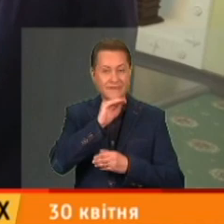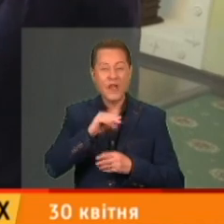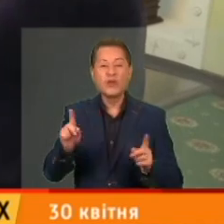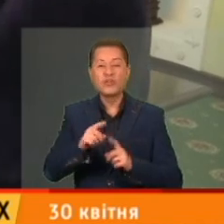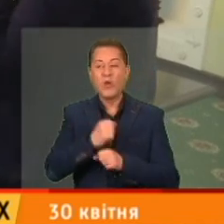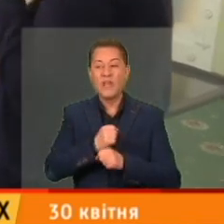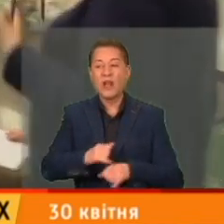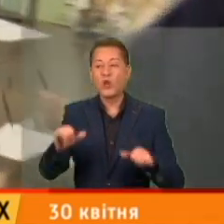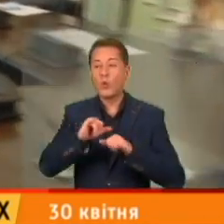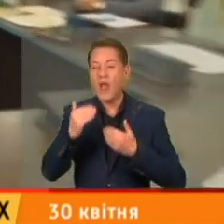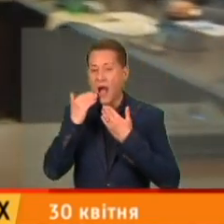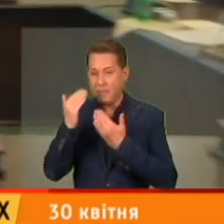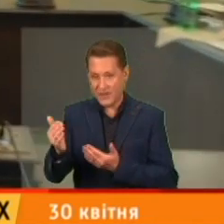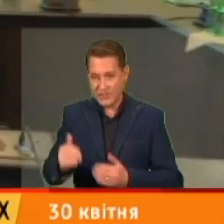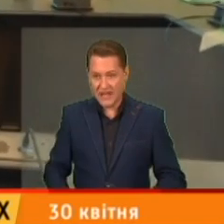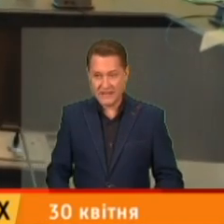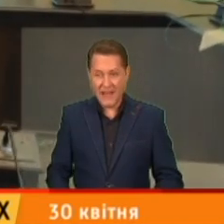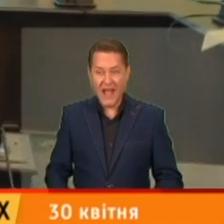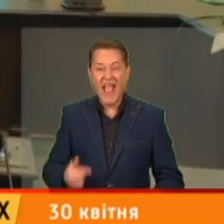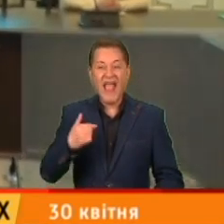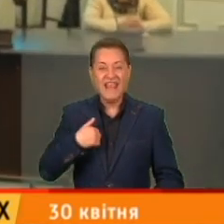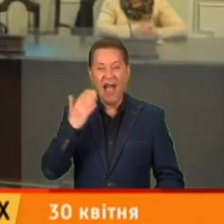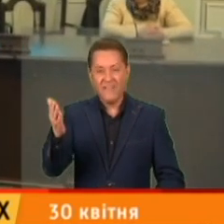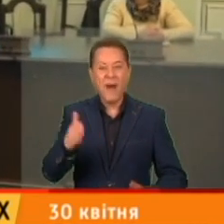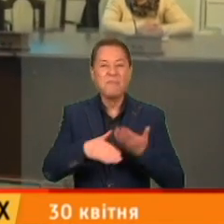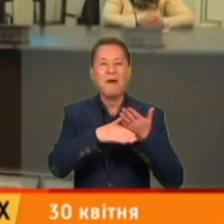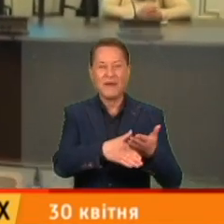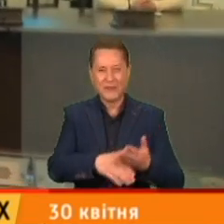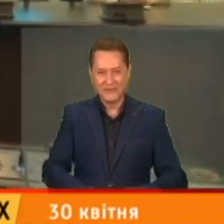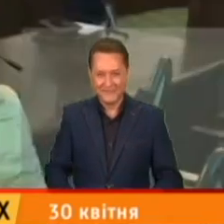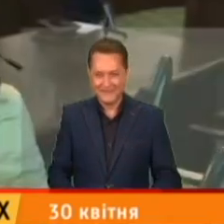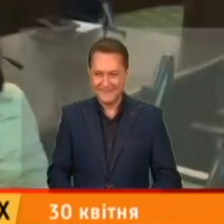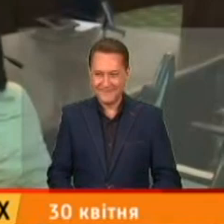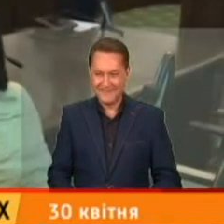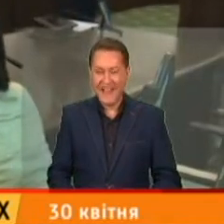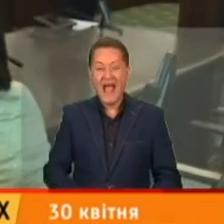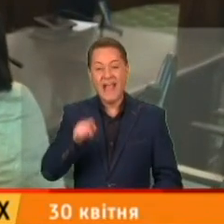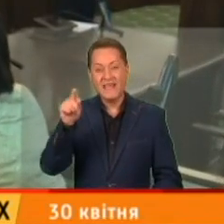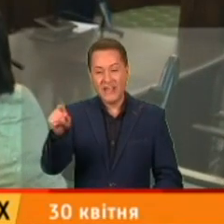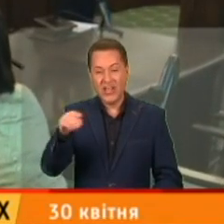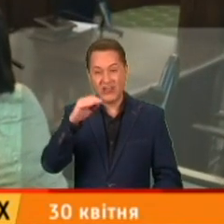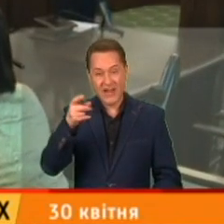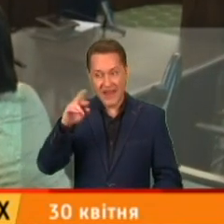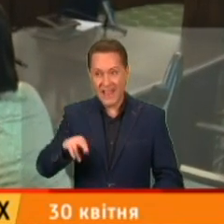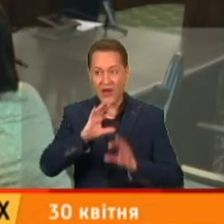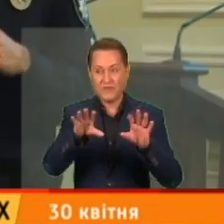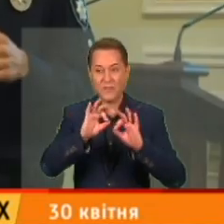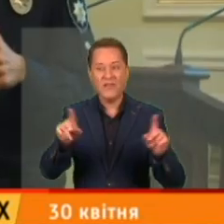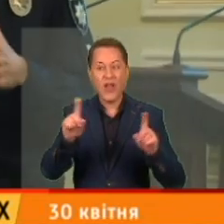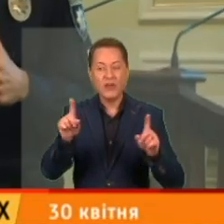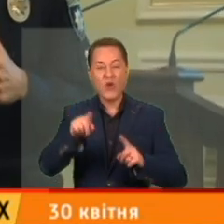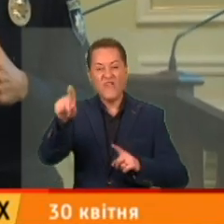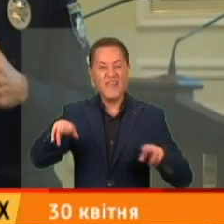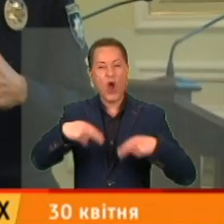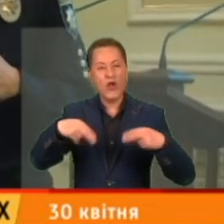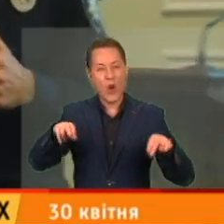обращаться? Я вам помогу. Її напарник Женя жестами розповідає, що він